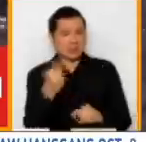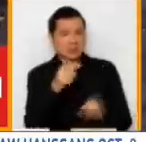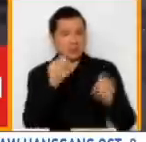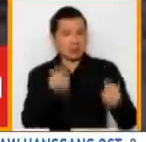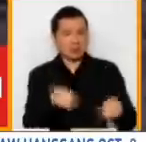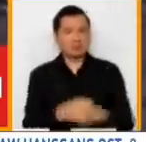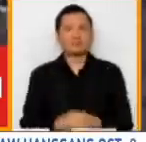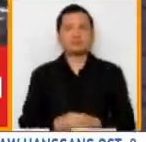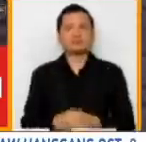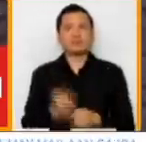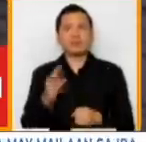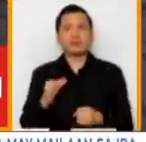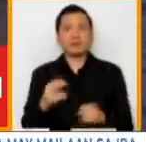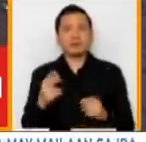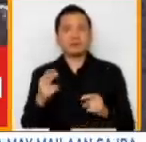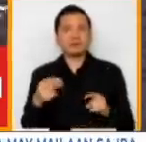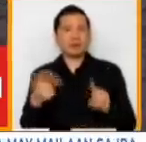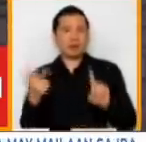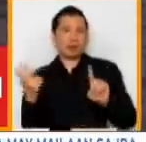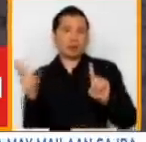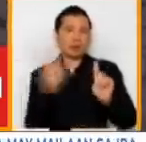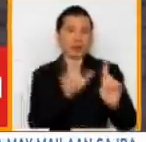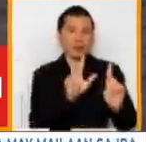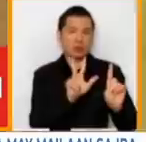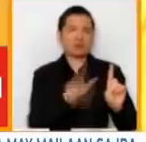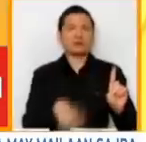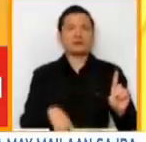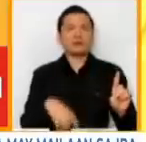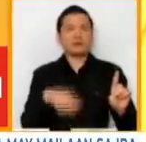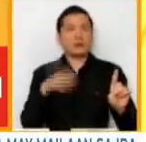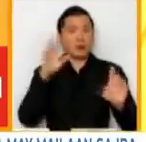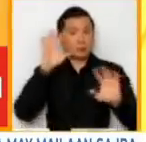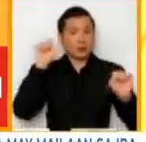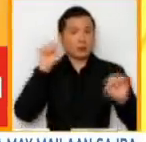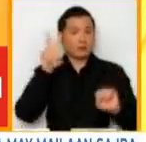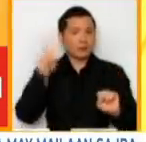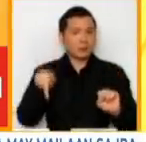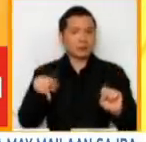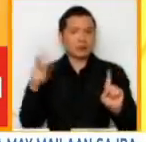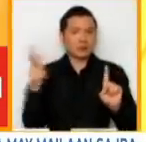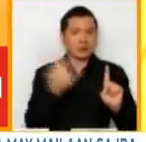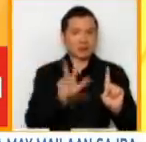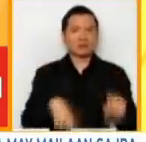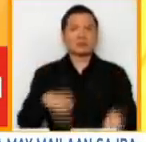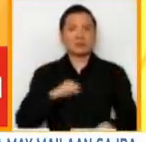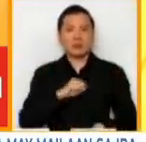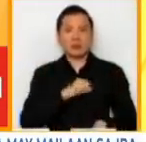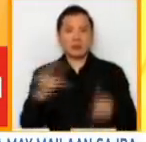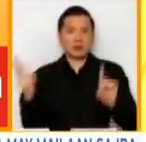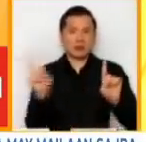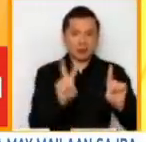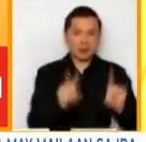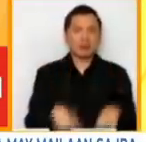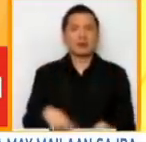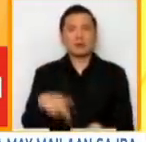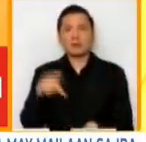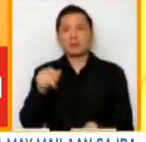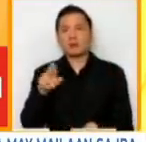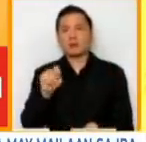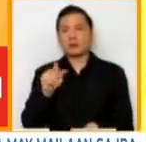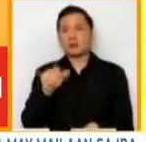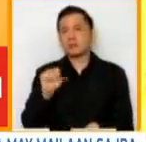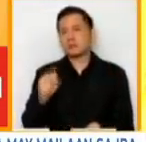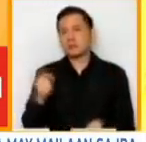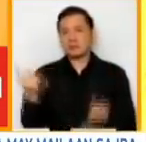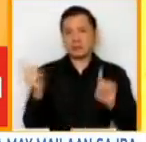ng tatlong companions. Pag senador, dalawa. Pag party list, isa. Napansin natin, sir, meron tayong on-site antigen testing dito, yes, no? Yes,